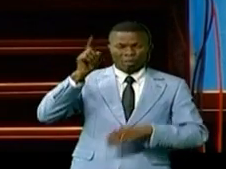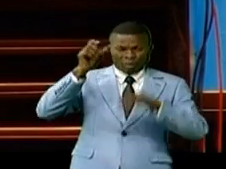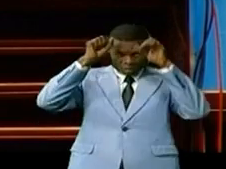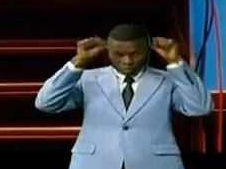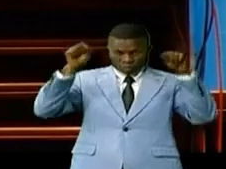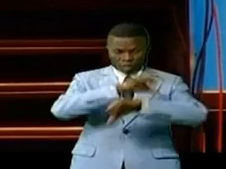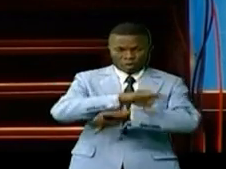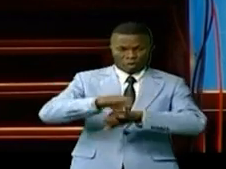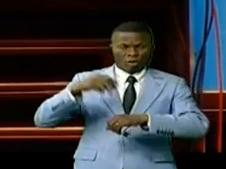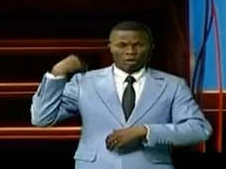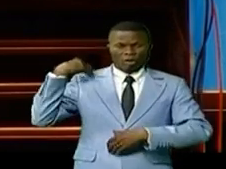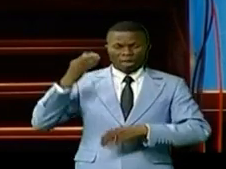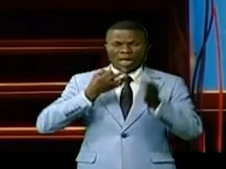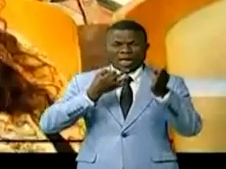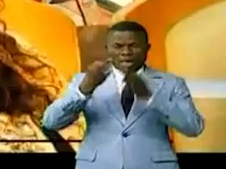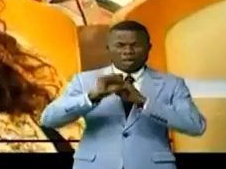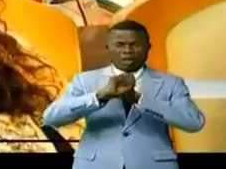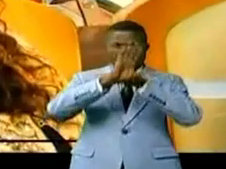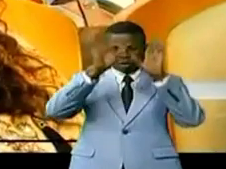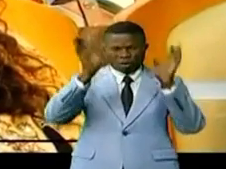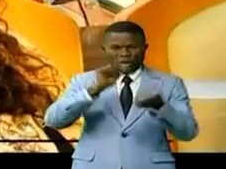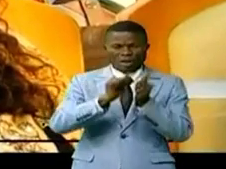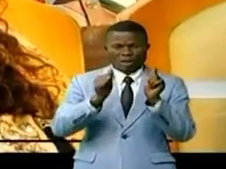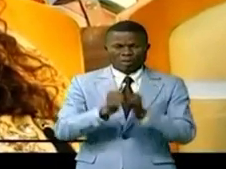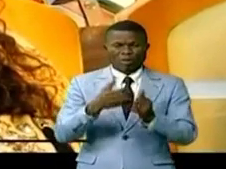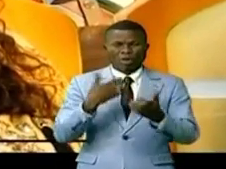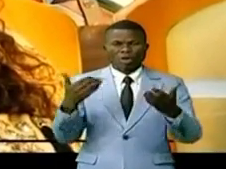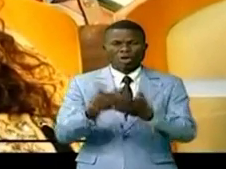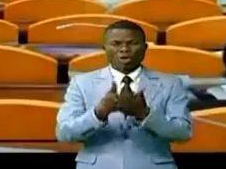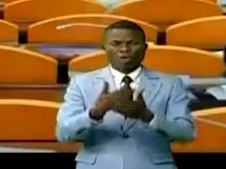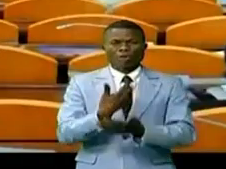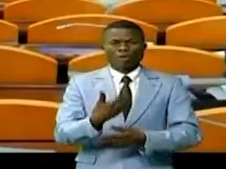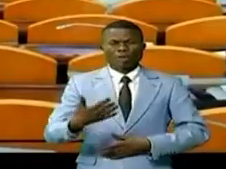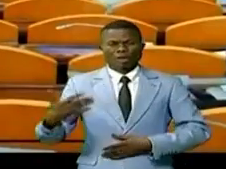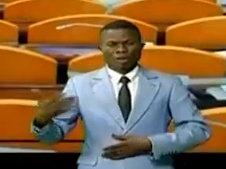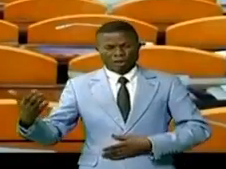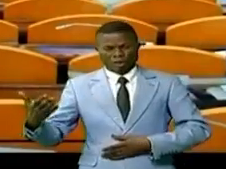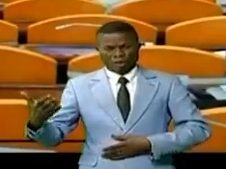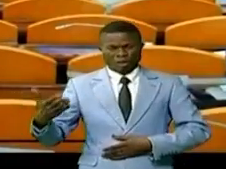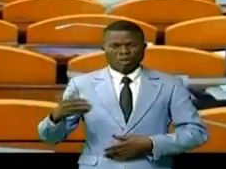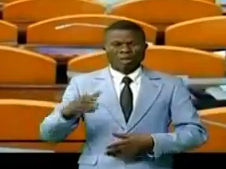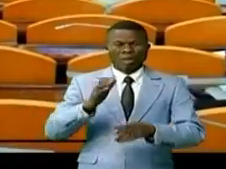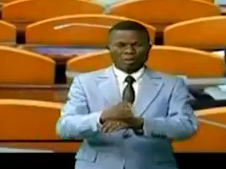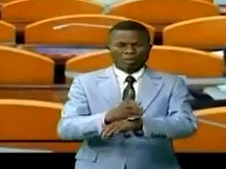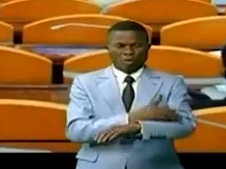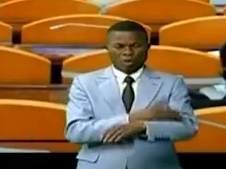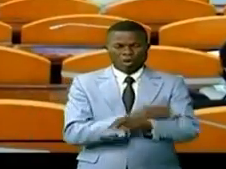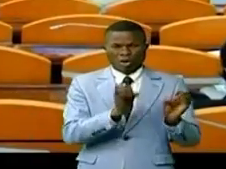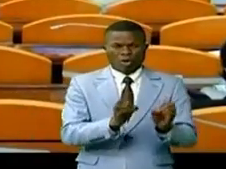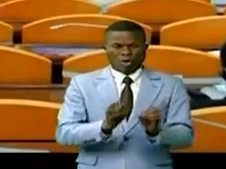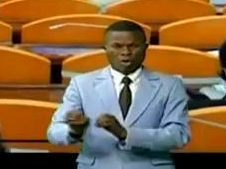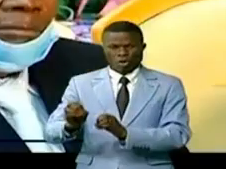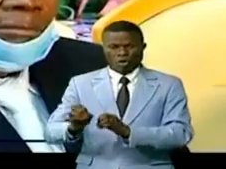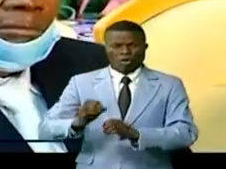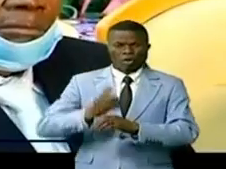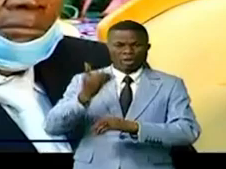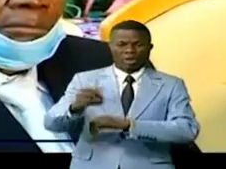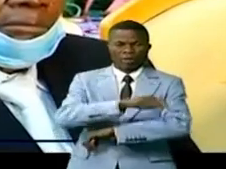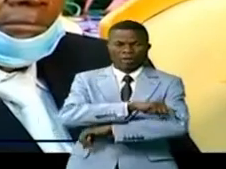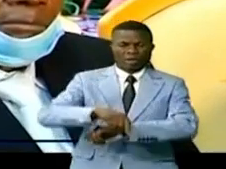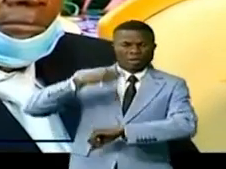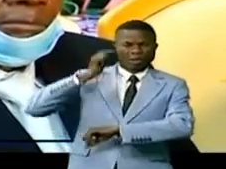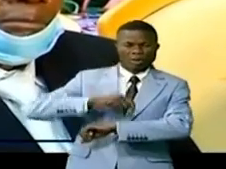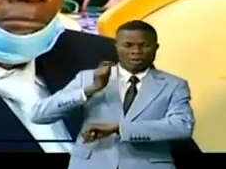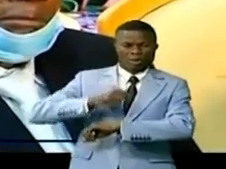Conseil d'État fait la lumière sur cette innovation qu'est le référé, qui est donc une procédure organisée devant le juge administratif.